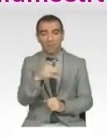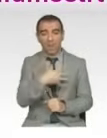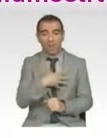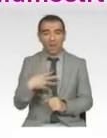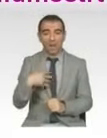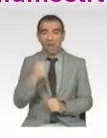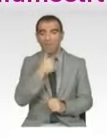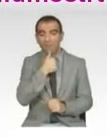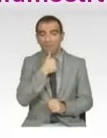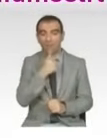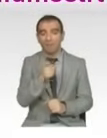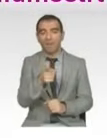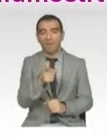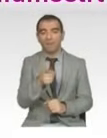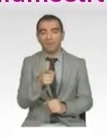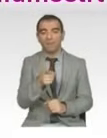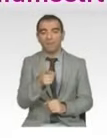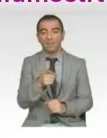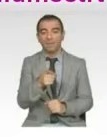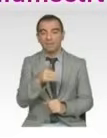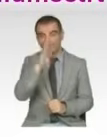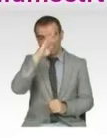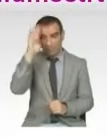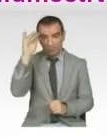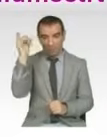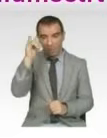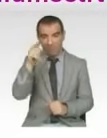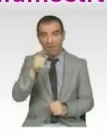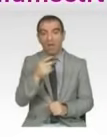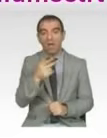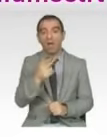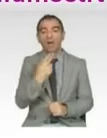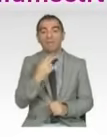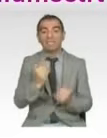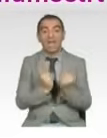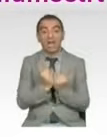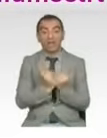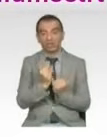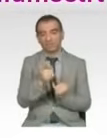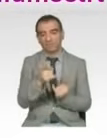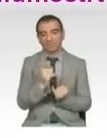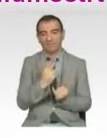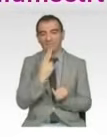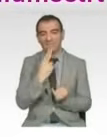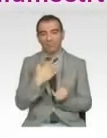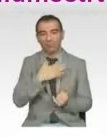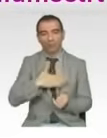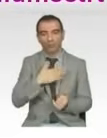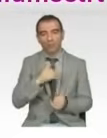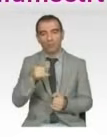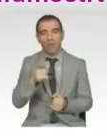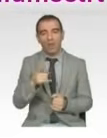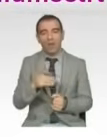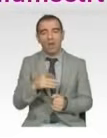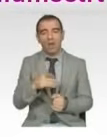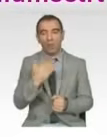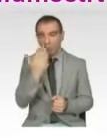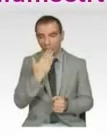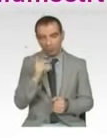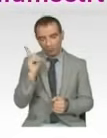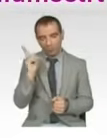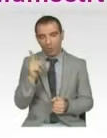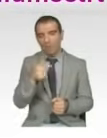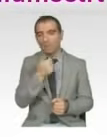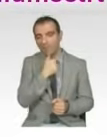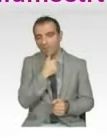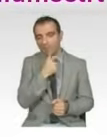annem, babam İstanbul Havalimanı'nda, Havaalanı'nda. Abim, şey, kardeşim var arkada. O da Bursa'da pazarlama okuyor.